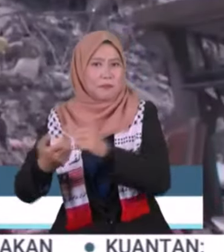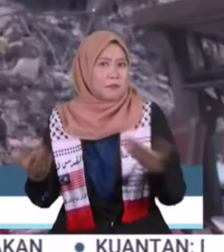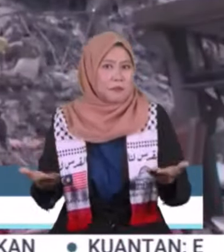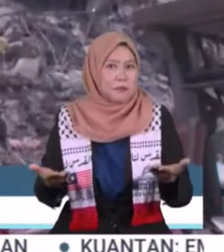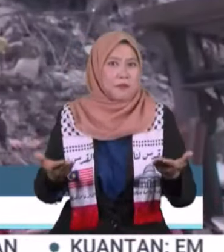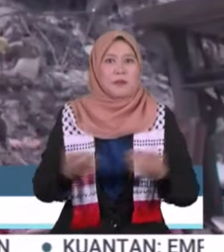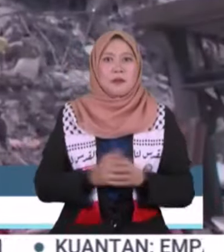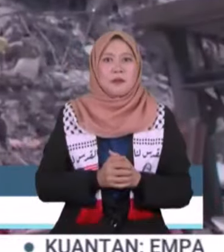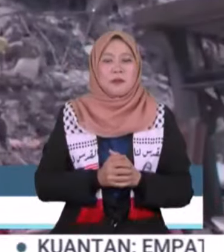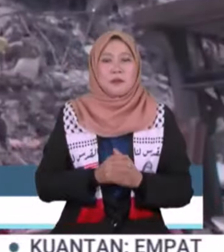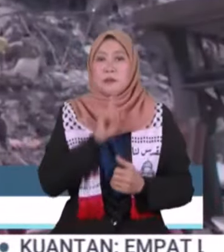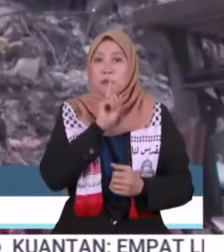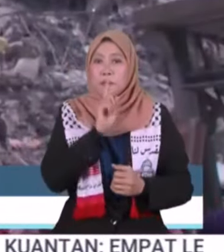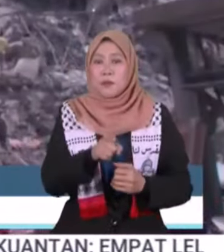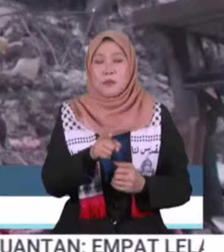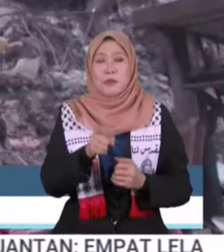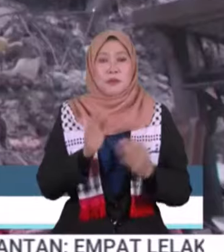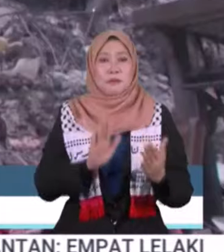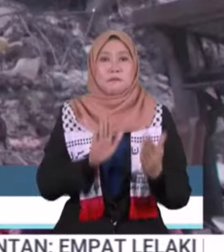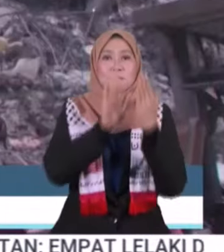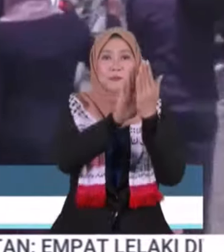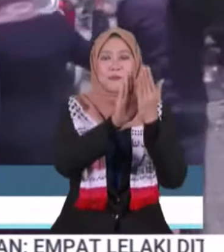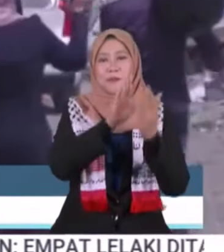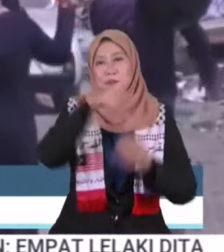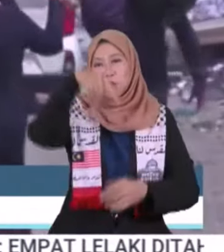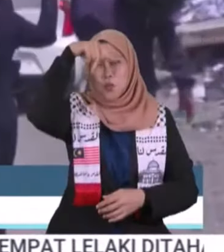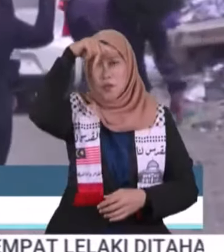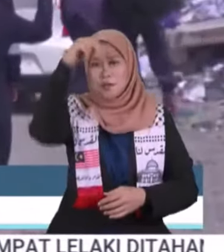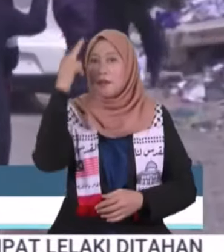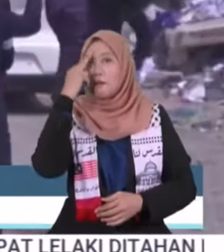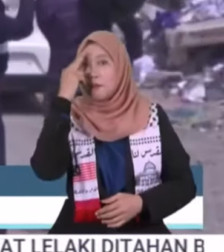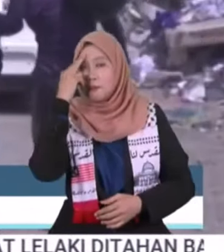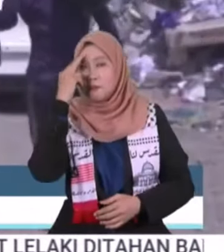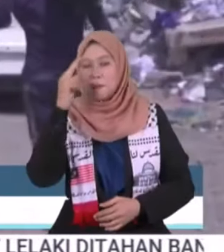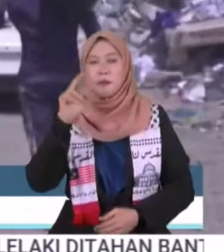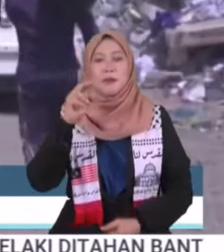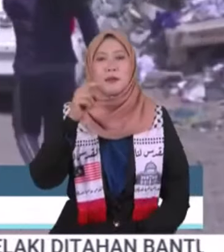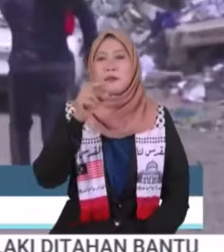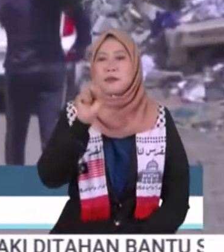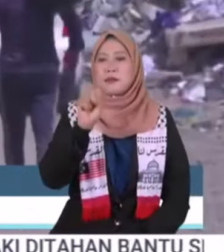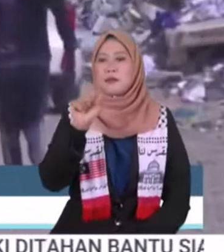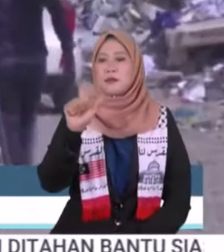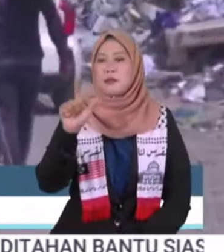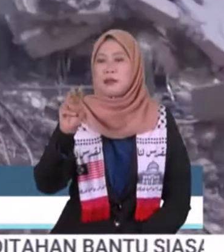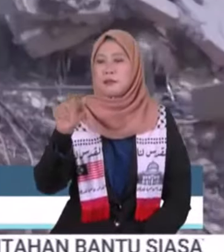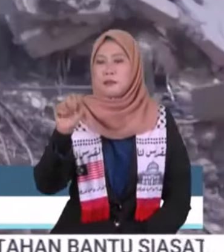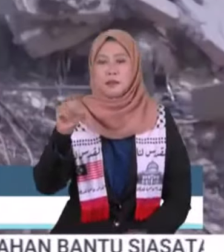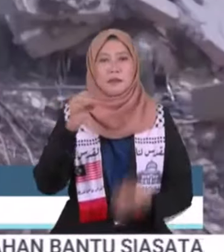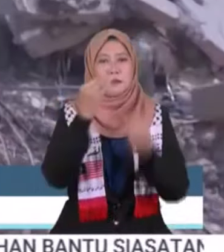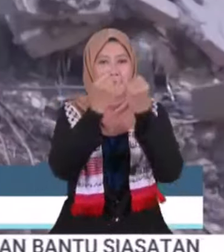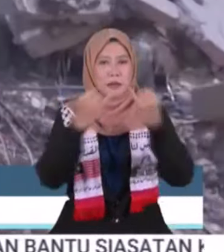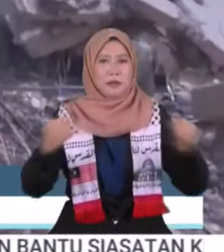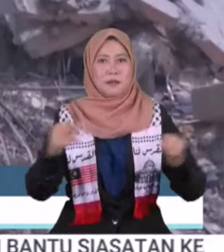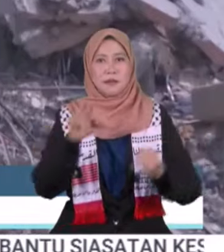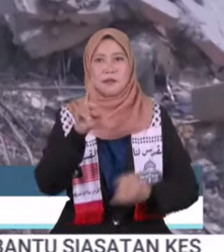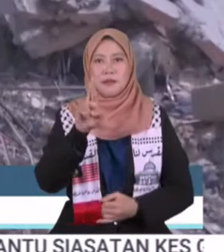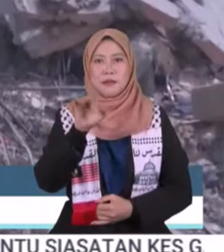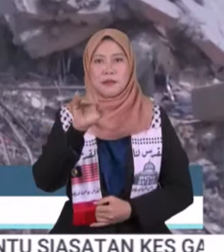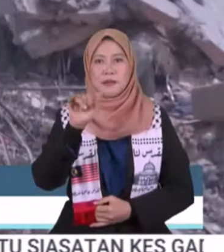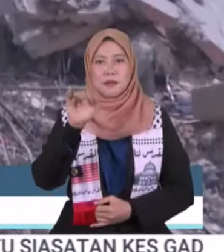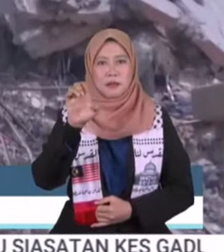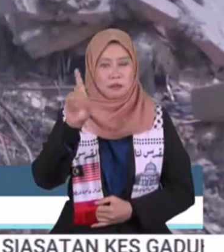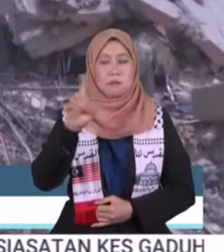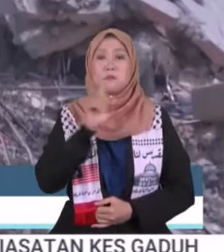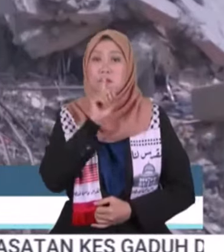mengenainya, beliau suarakan semasa mengadap putera mahkota Arab Saudi, Muhammad bin Salman di Istana Yamamah Riyadh. Pada